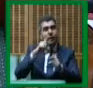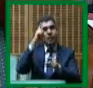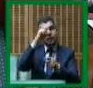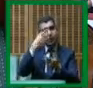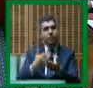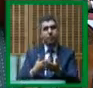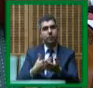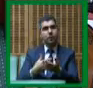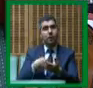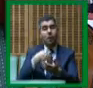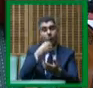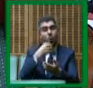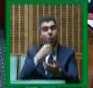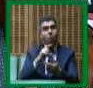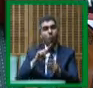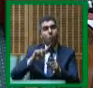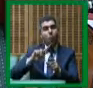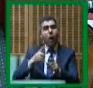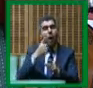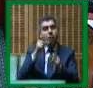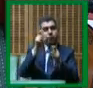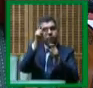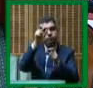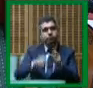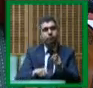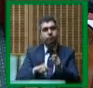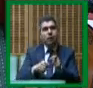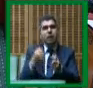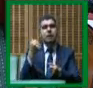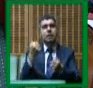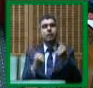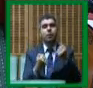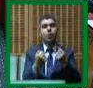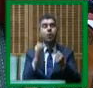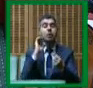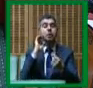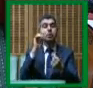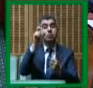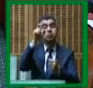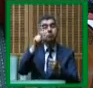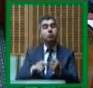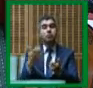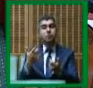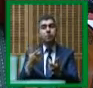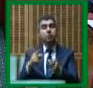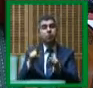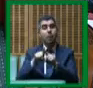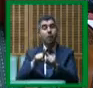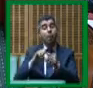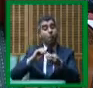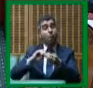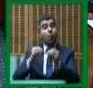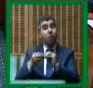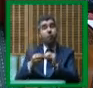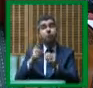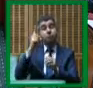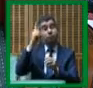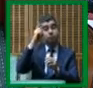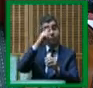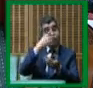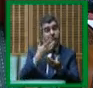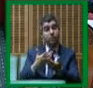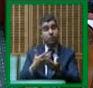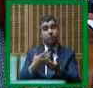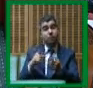هناك إنسان يسمى سائق، هذا الإنسان السائق له مشاكل متعددة